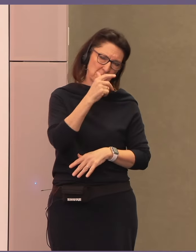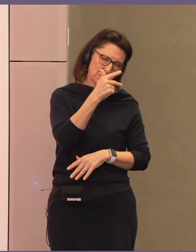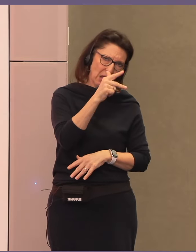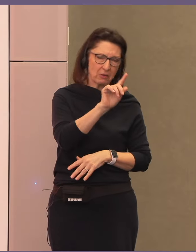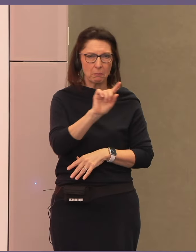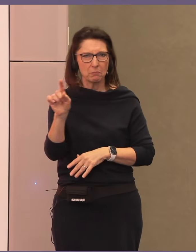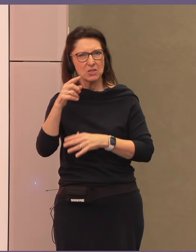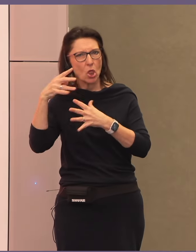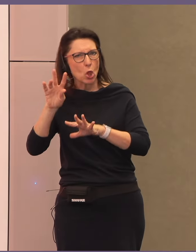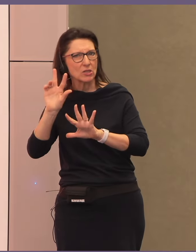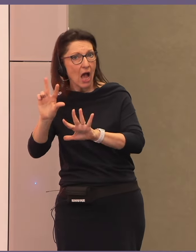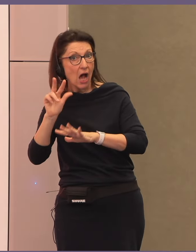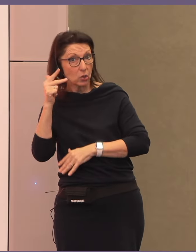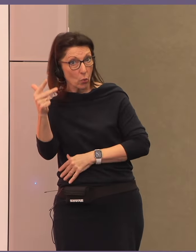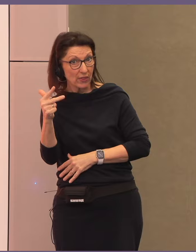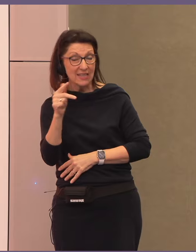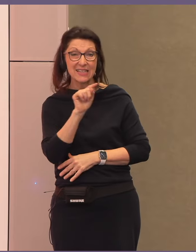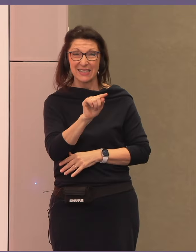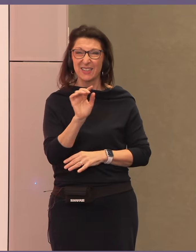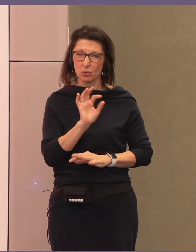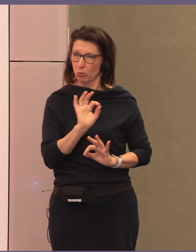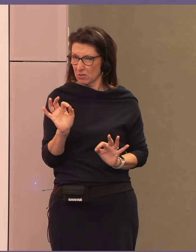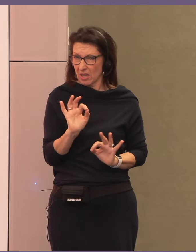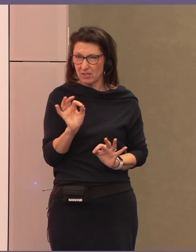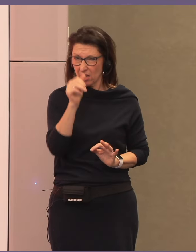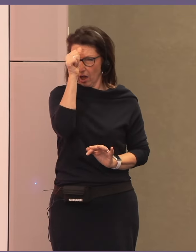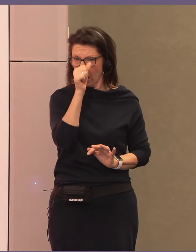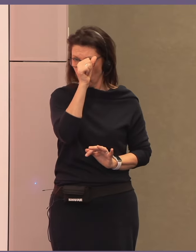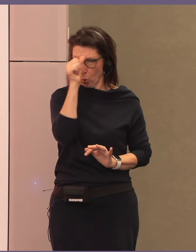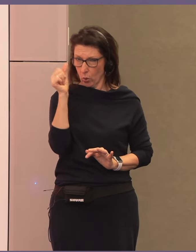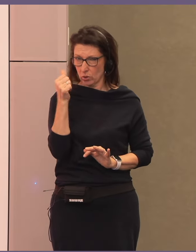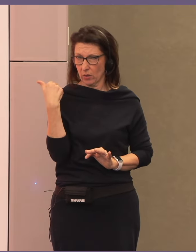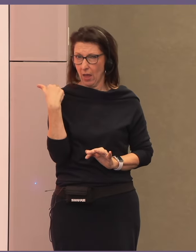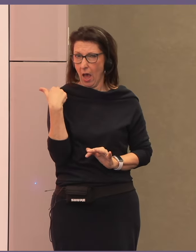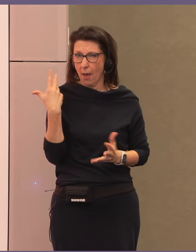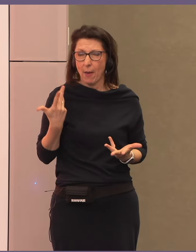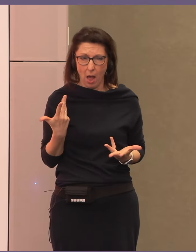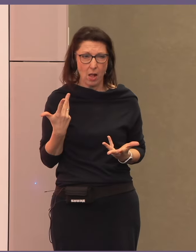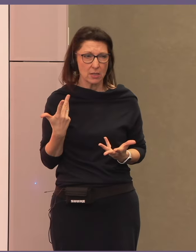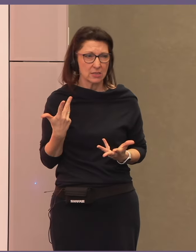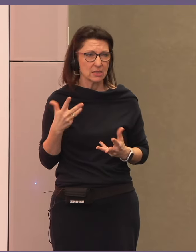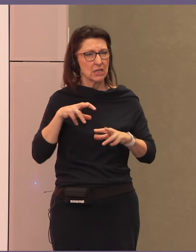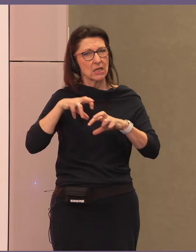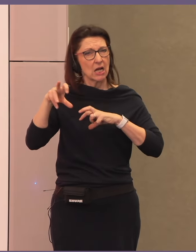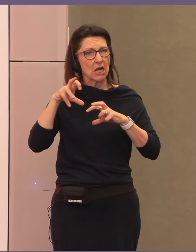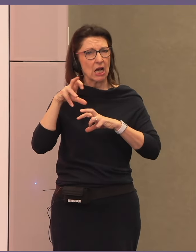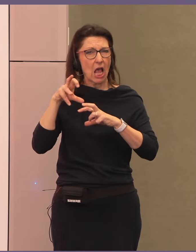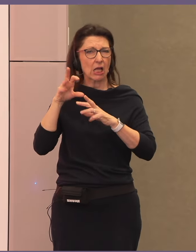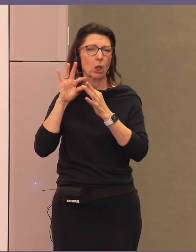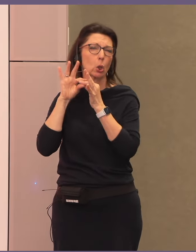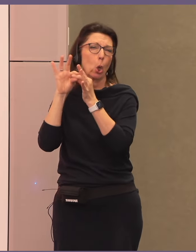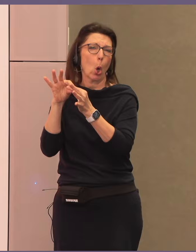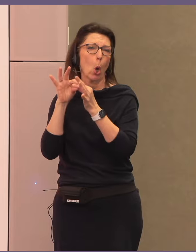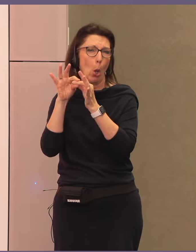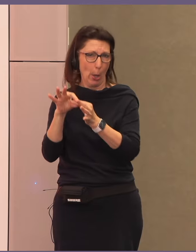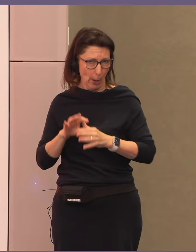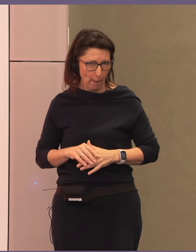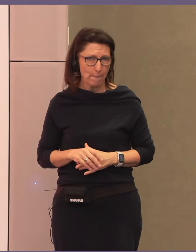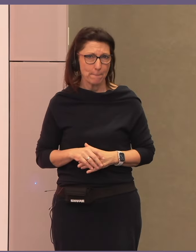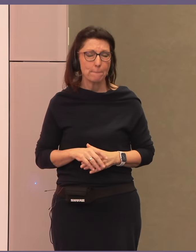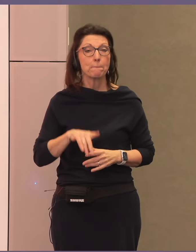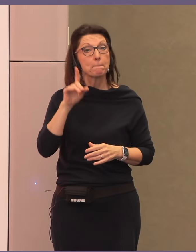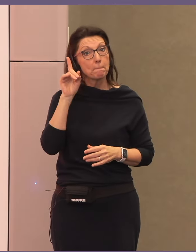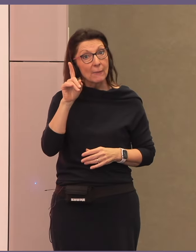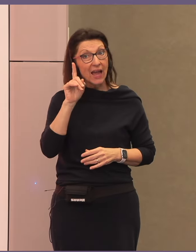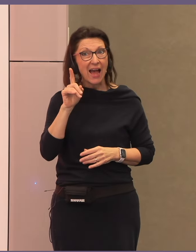1938 durchaus sehr katholische und Regimeleue, eine Regimeleue-Haltung. Letztere dürfte